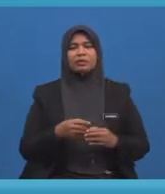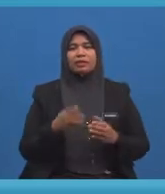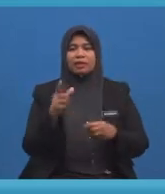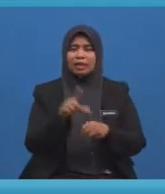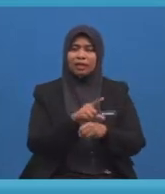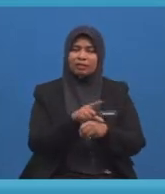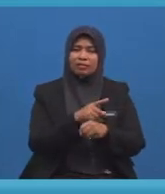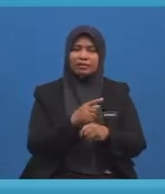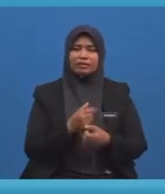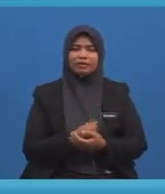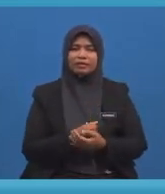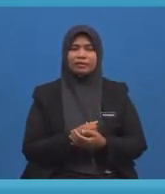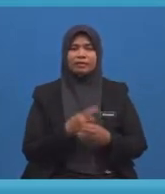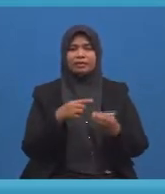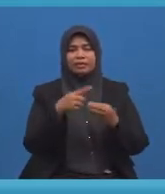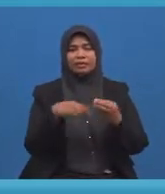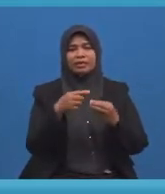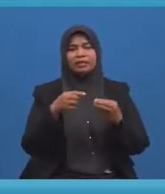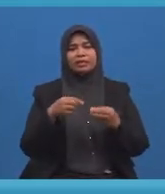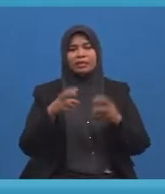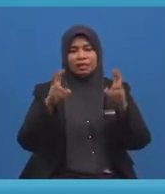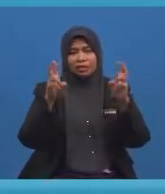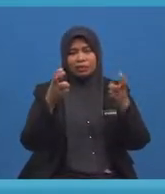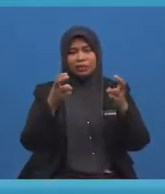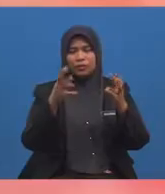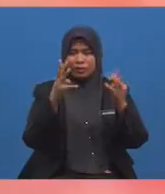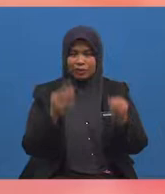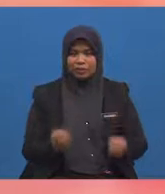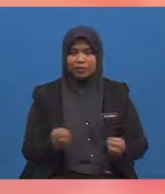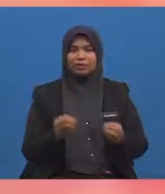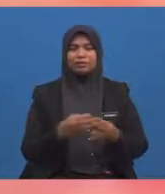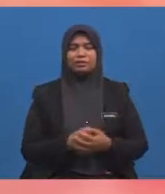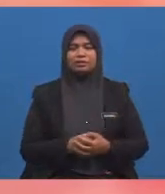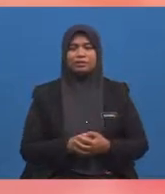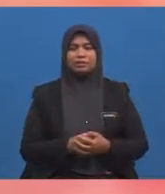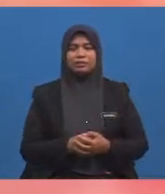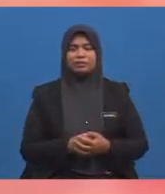sesi latih tubi tentang topik manusia.